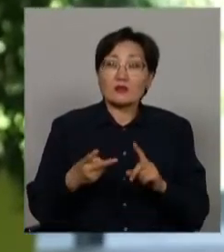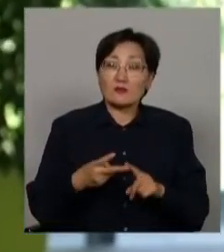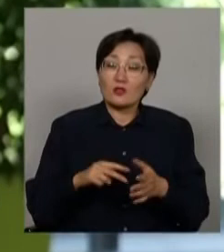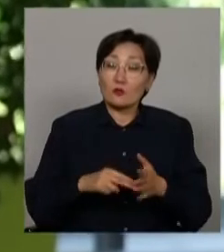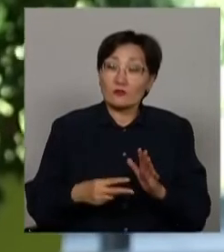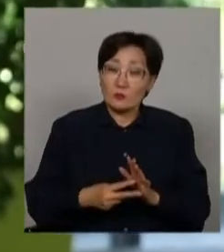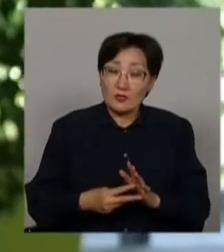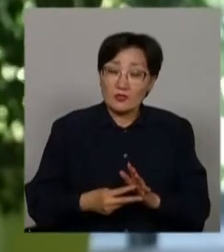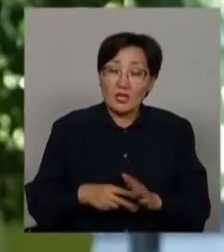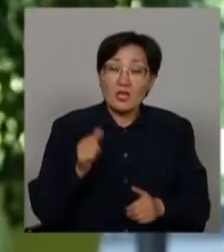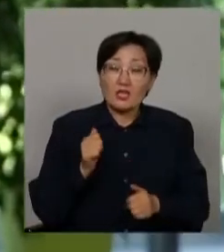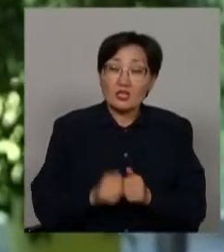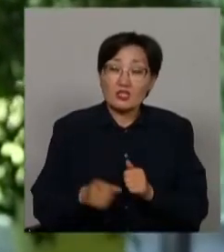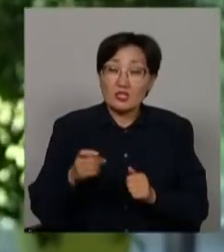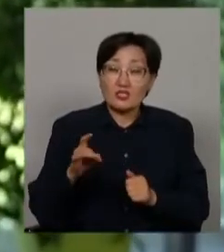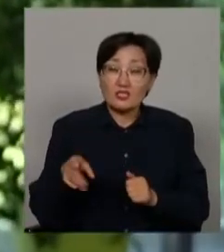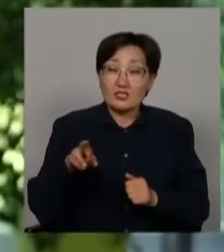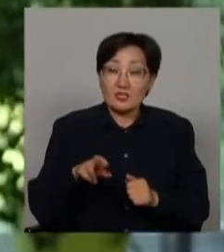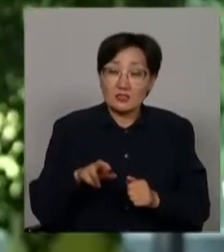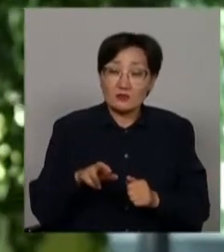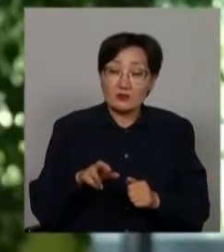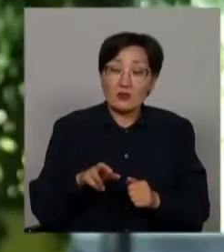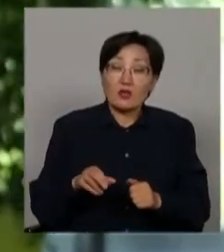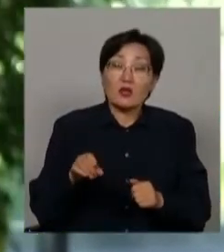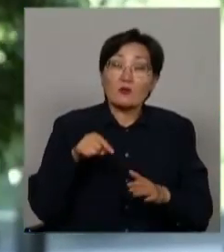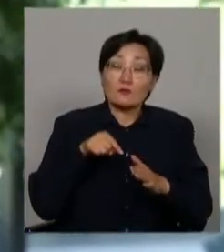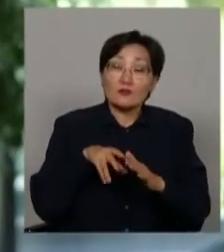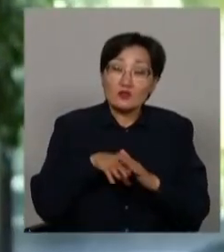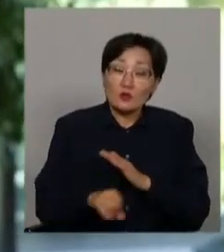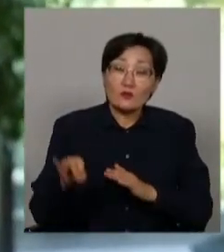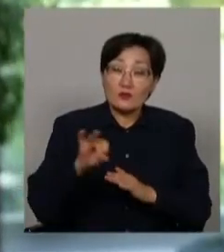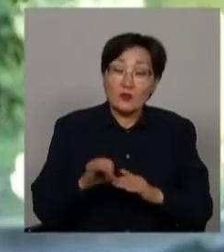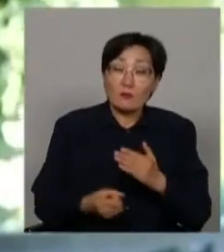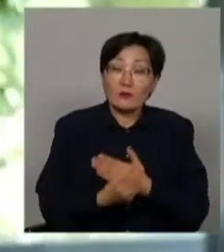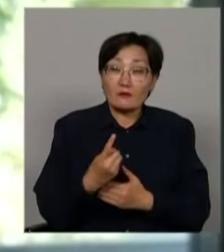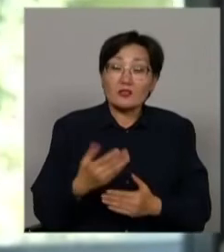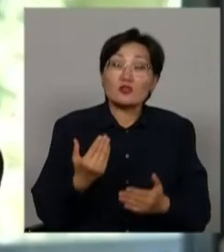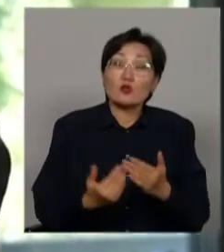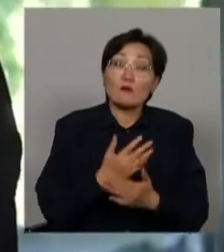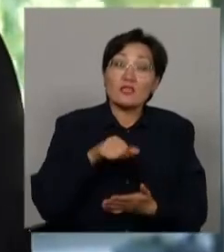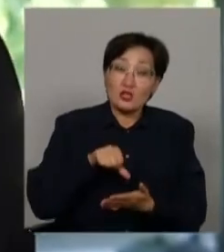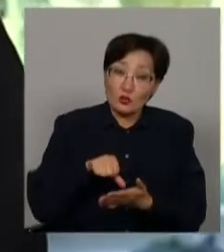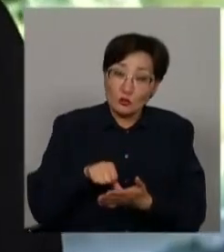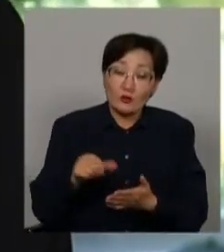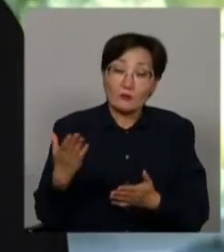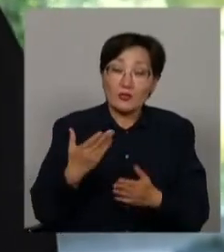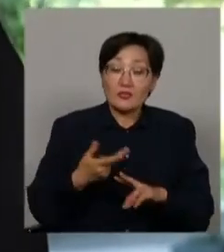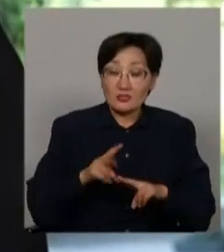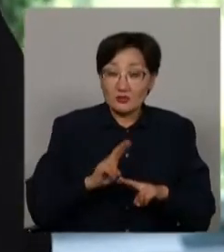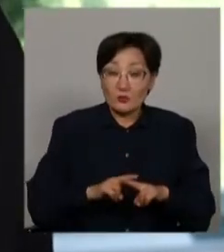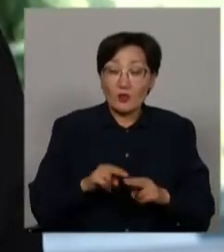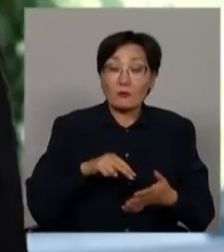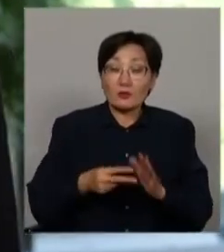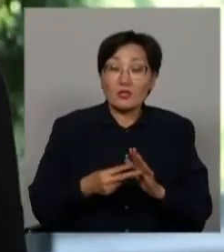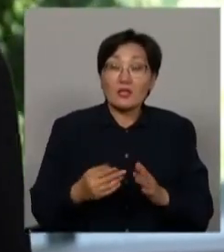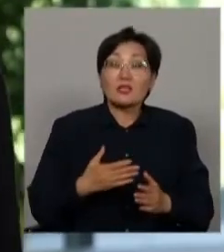нас каждая серия — это какая-то вертикальная история, где появляются новые герои. И вот этот второй план для